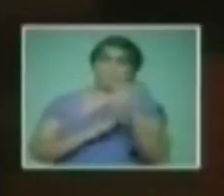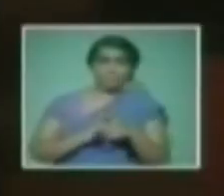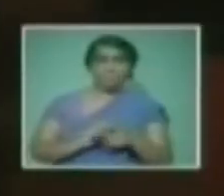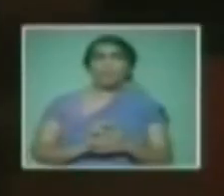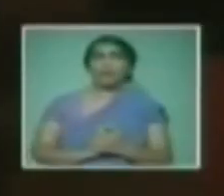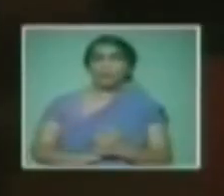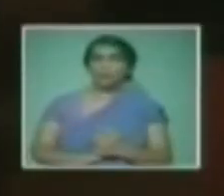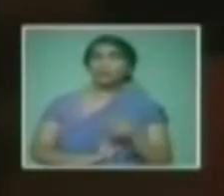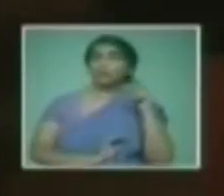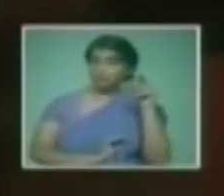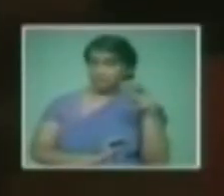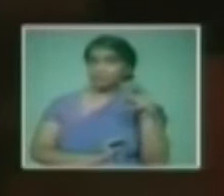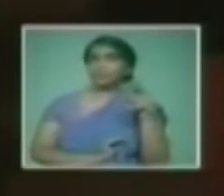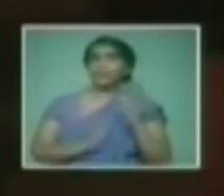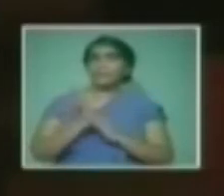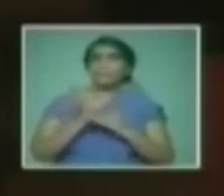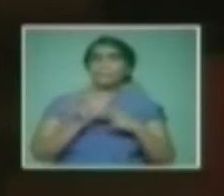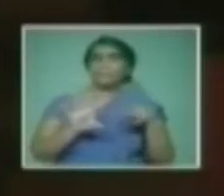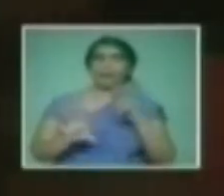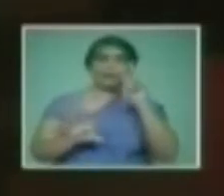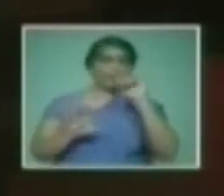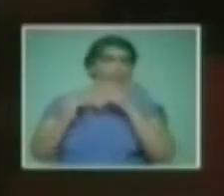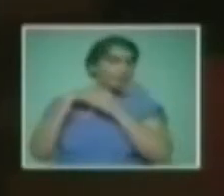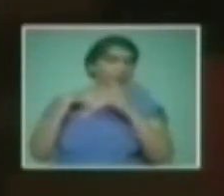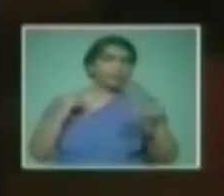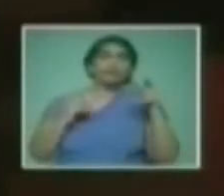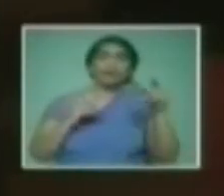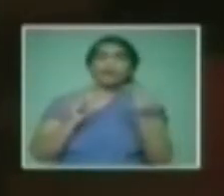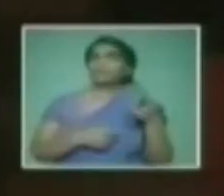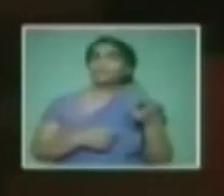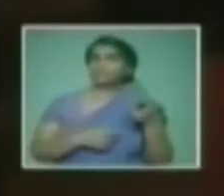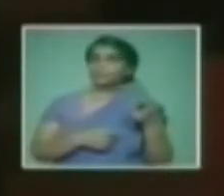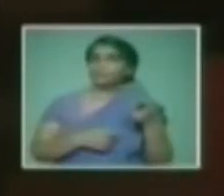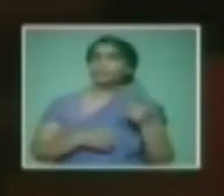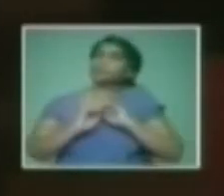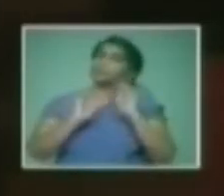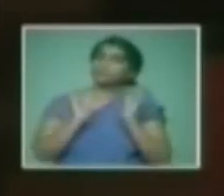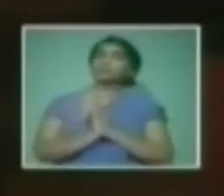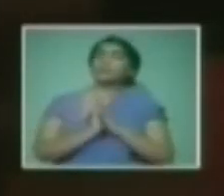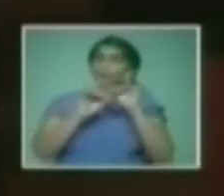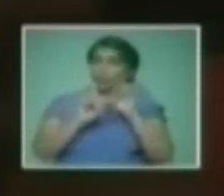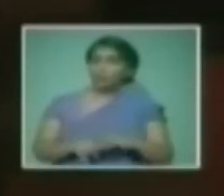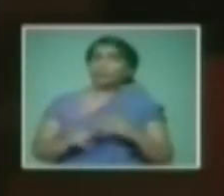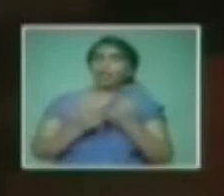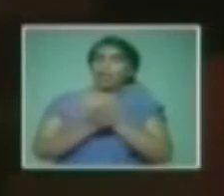ஒரு செயல்பாட்டையோ கட்டணத்தையோ அவர் செலுத்தவில்லை. அந்த சகல விடயங்களையும் நாம் ஆதாரத்தோடு உங்களுக்கு அனுப்பியுள்ளோம்.